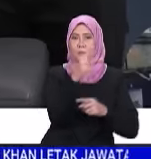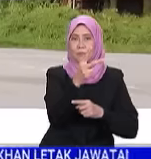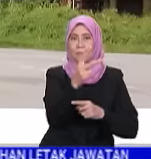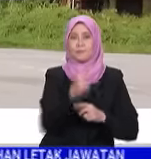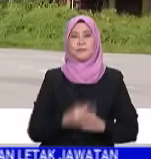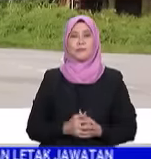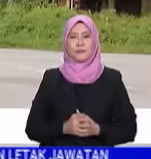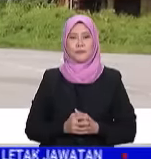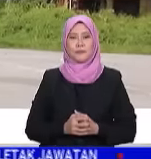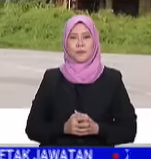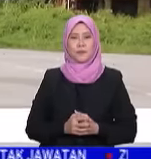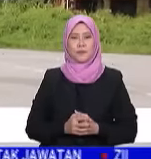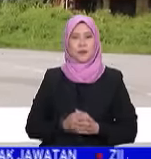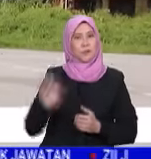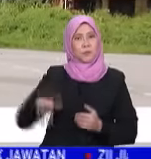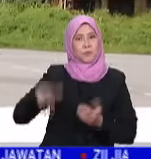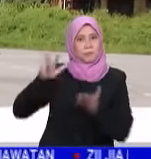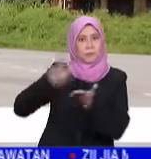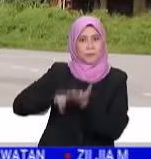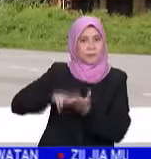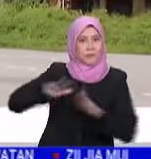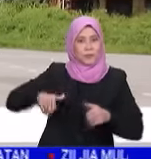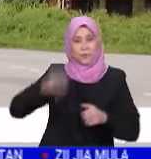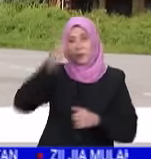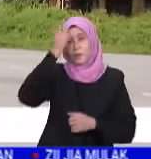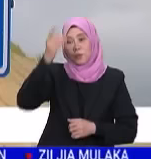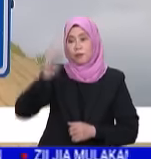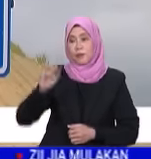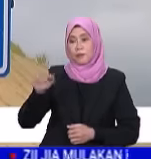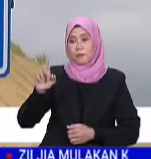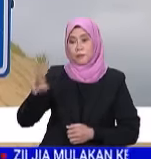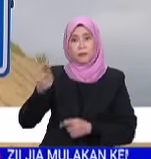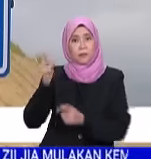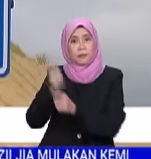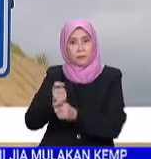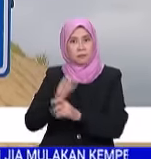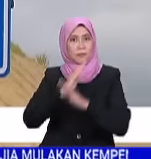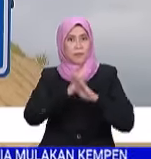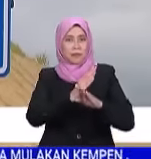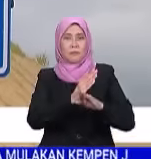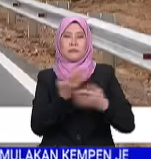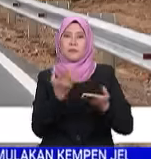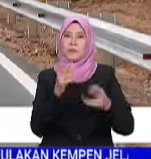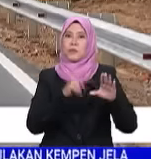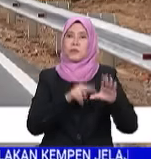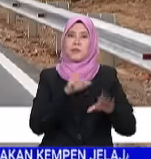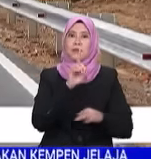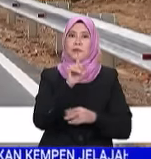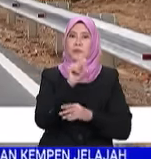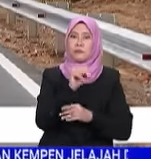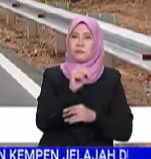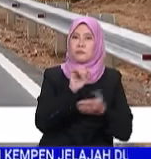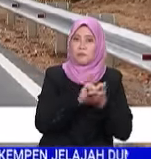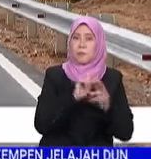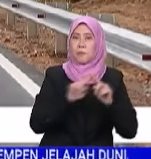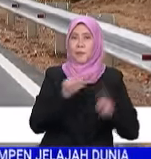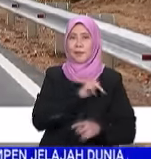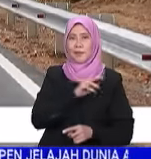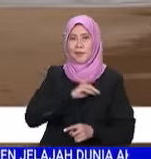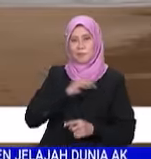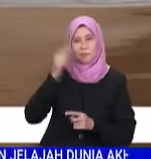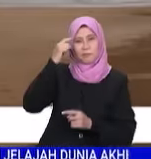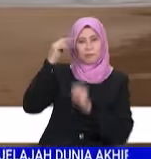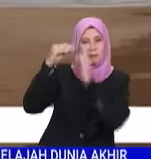ini meskipun belum muktamad sama ada dat Jah kekal mempertahankan kerusi Tanjung Datu itu ketua menteri turut memberi